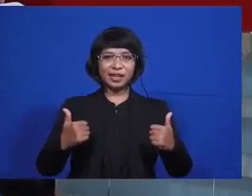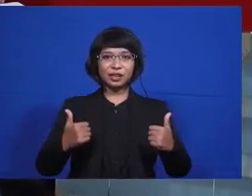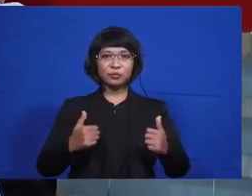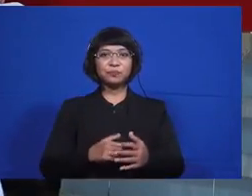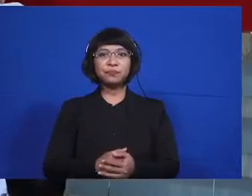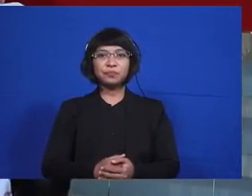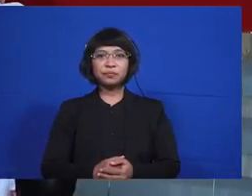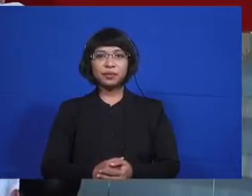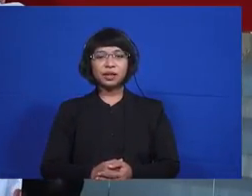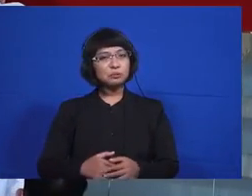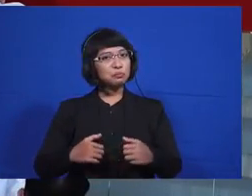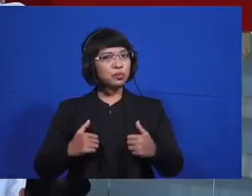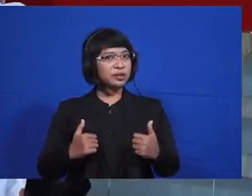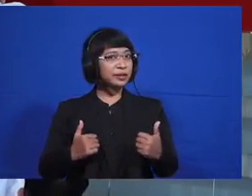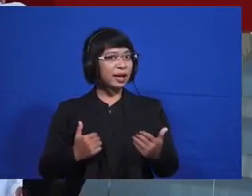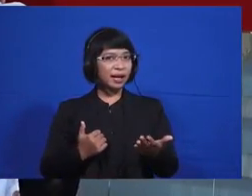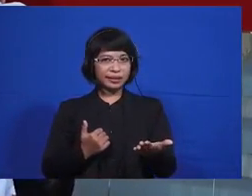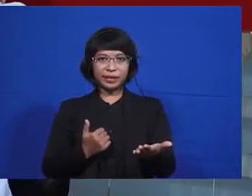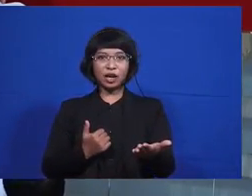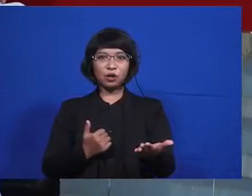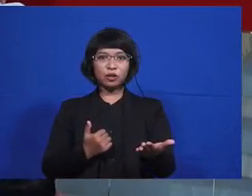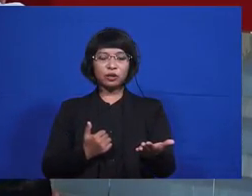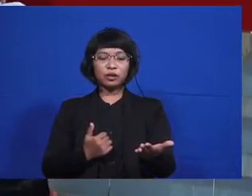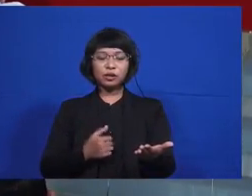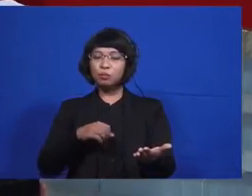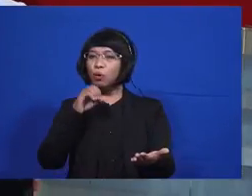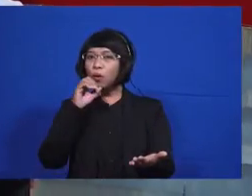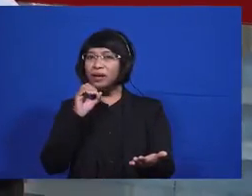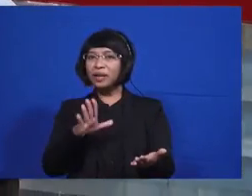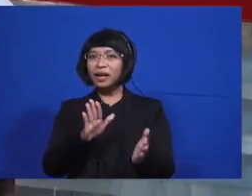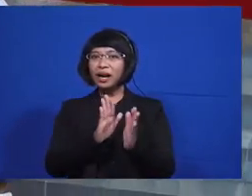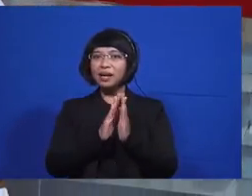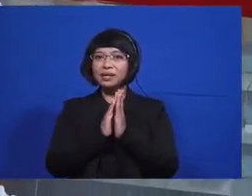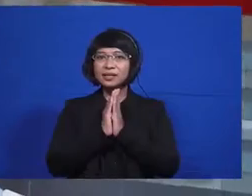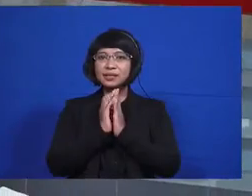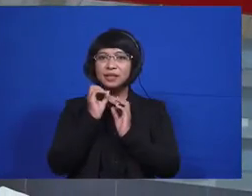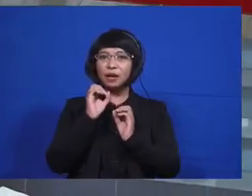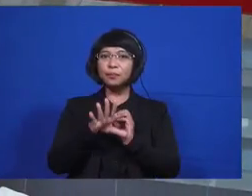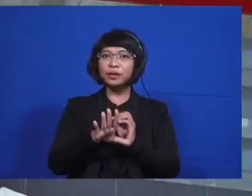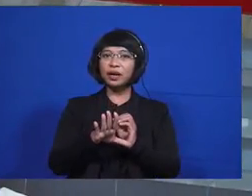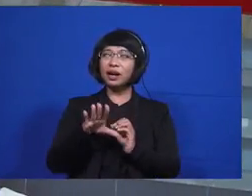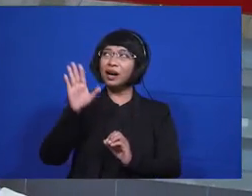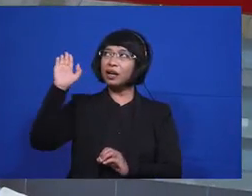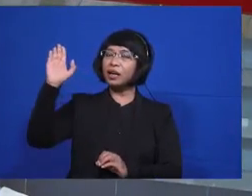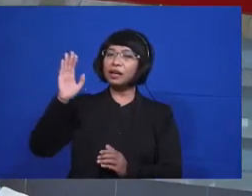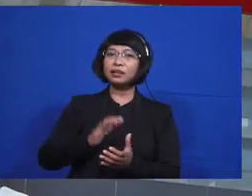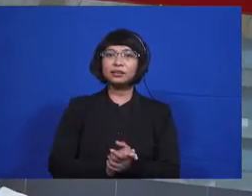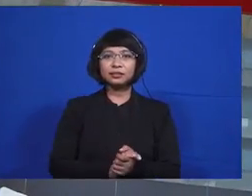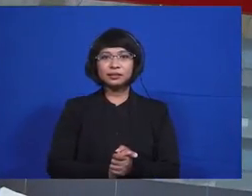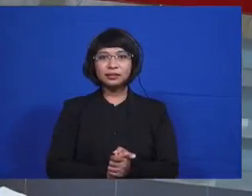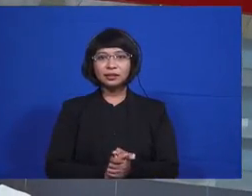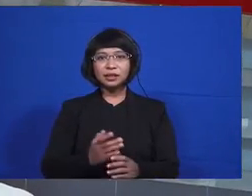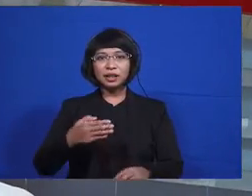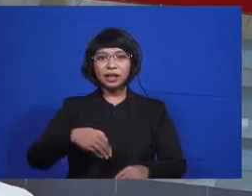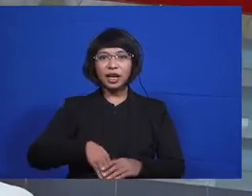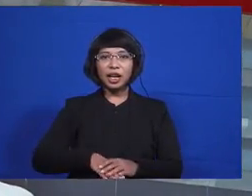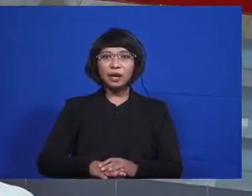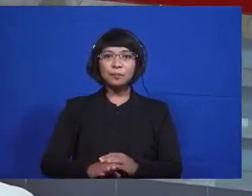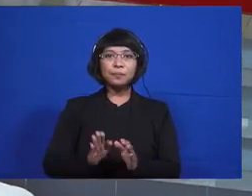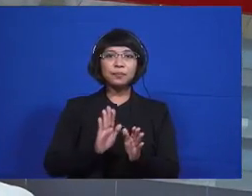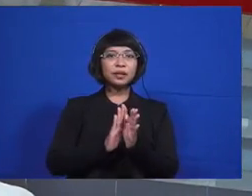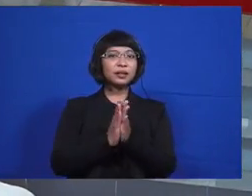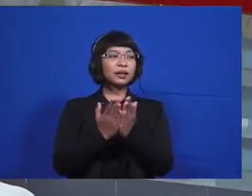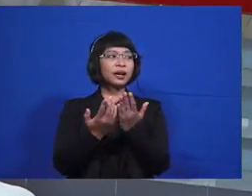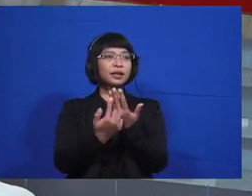Bersediakah diakon mewartakan sabda Allah dengan cara yang pantas dan bijaksana dalam memaklumkan Injil